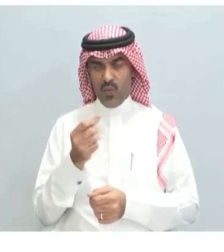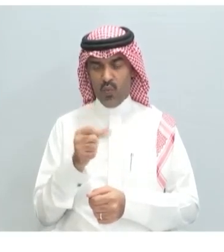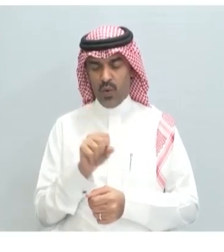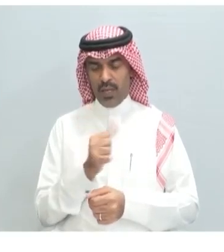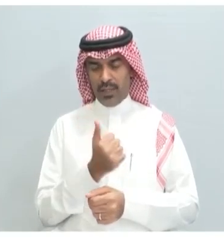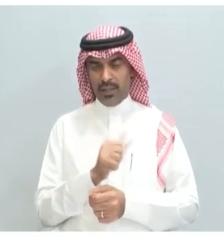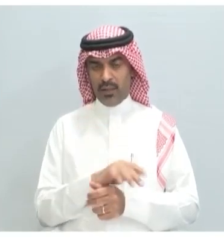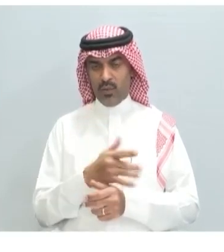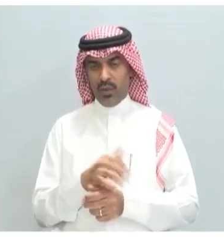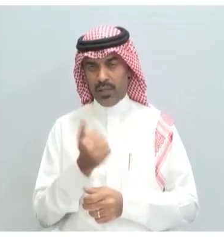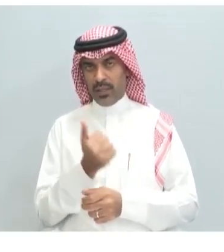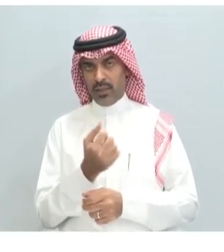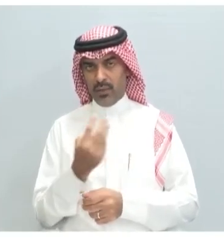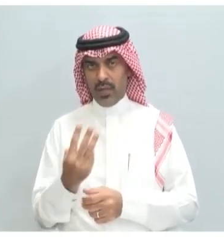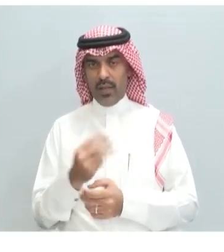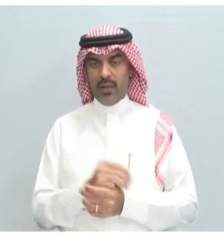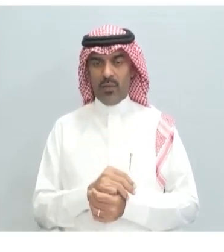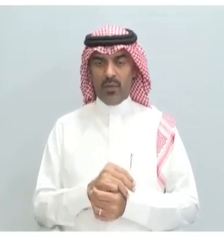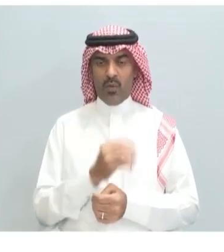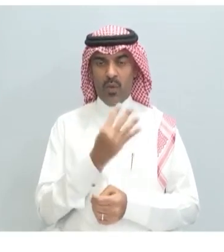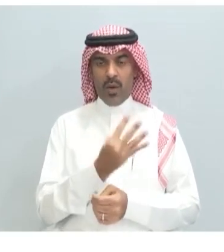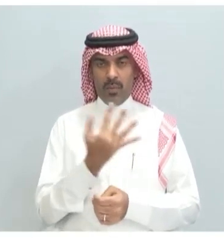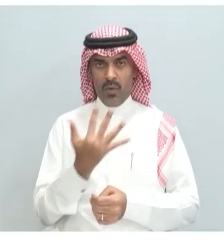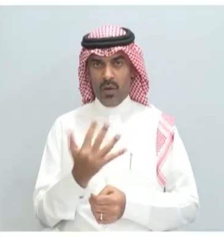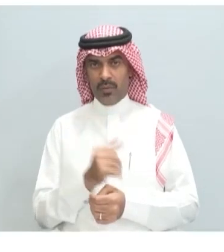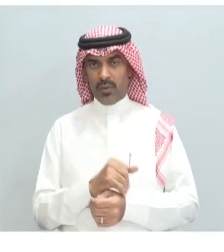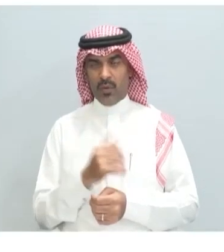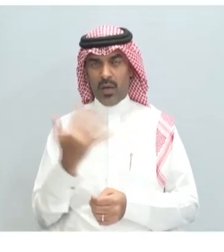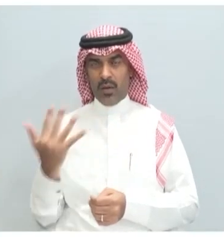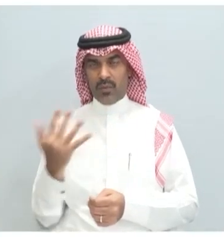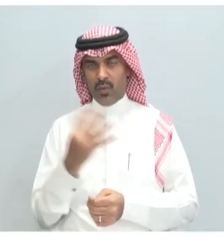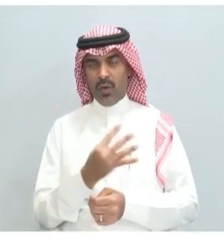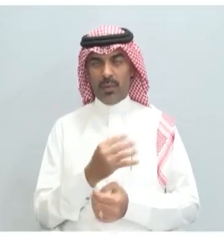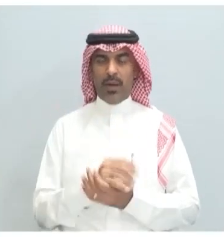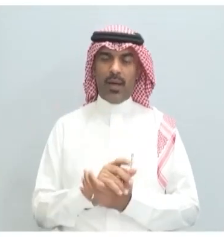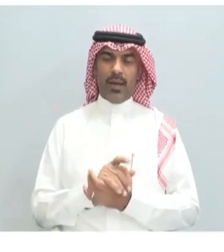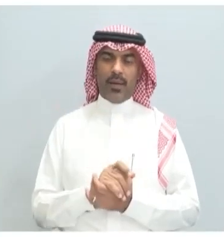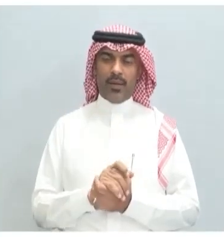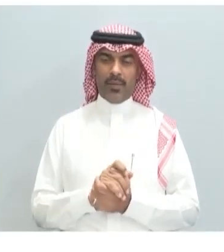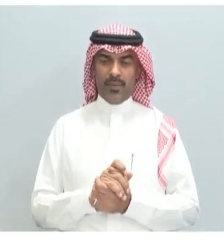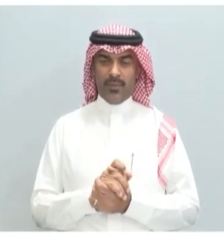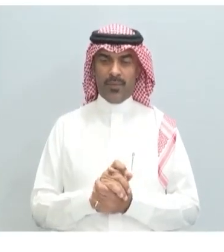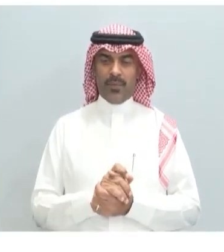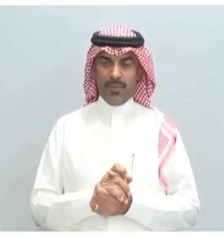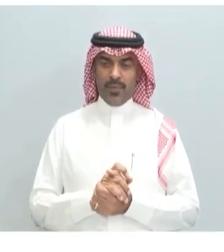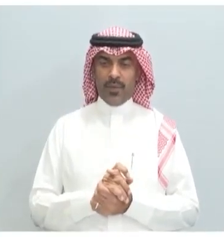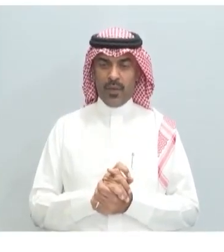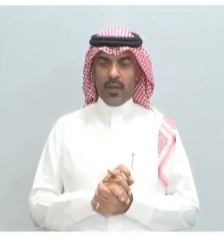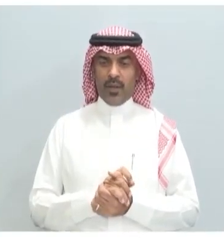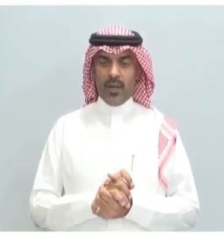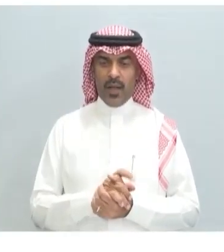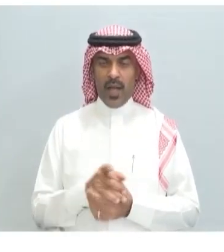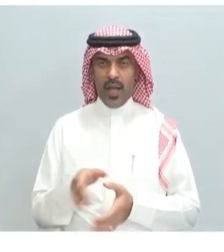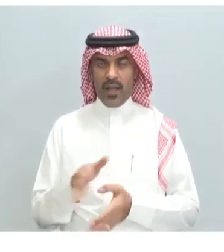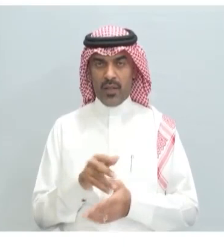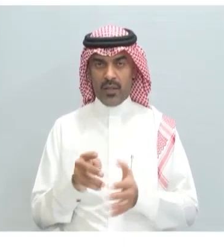وست و3 ورب و5 وخمس ورب بهذه الصوره